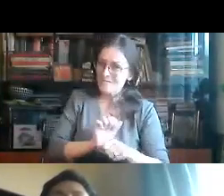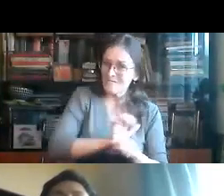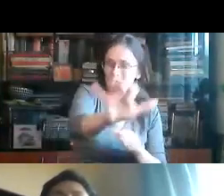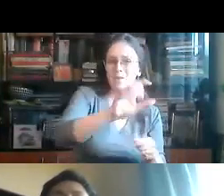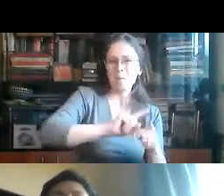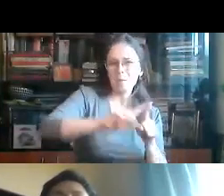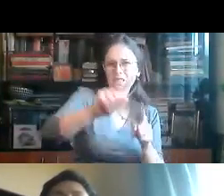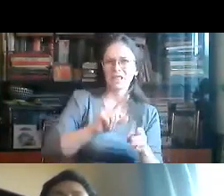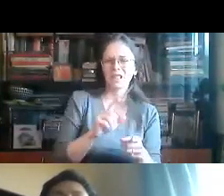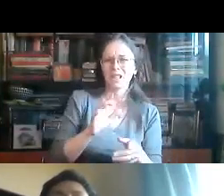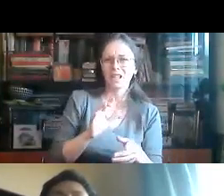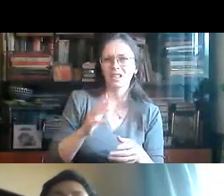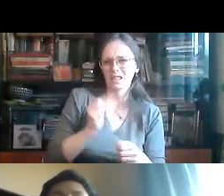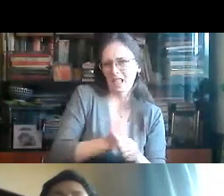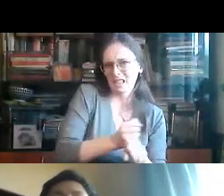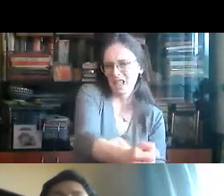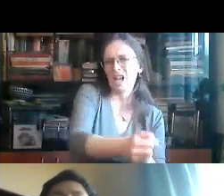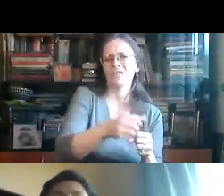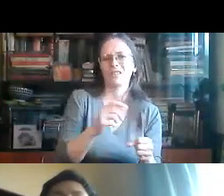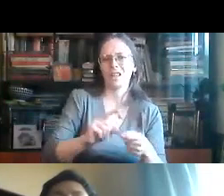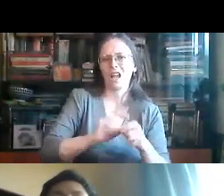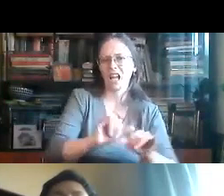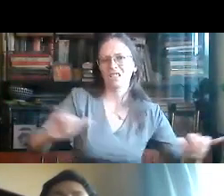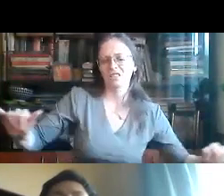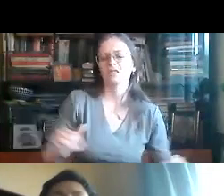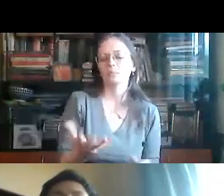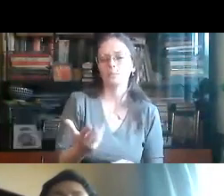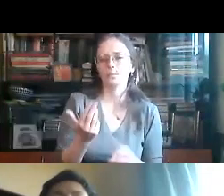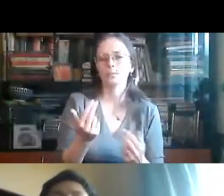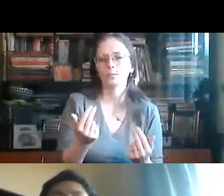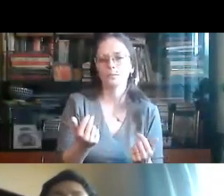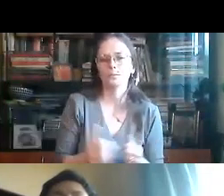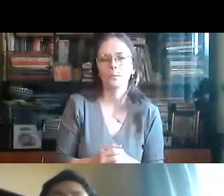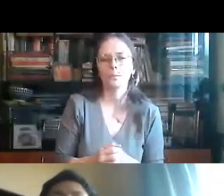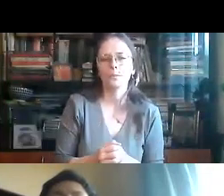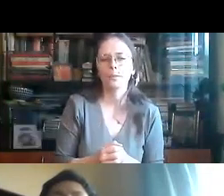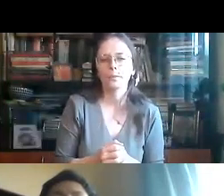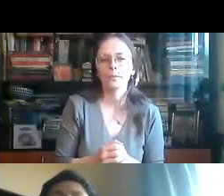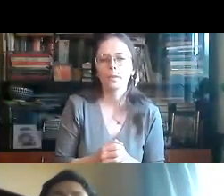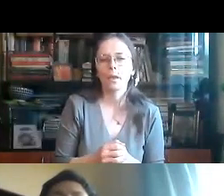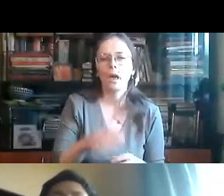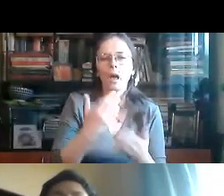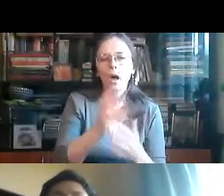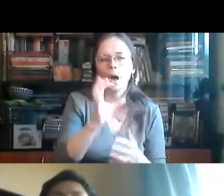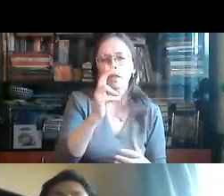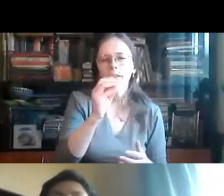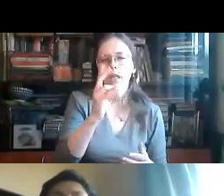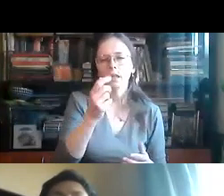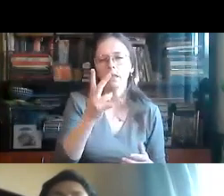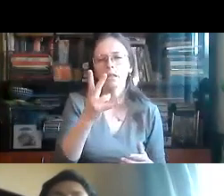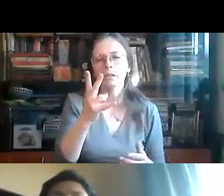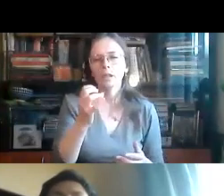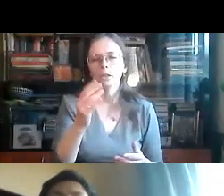Спасибо, Денис. Да. Я вижу рука у Оксаны Бутюк. Поскольку я знаю Оксану,